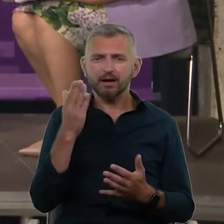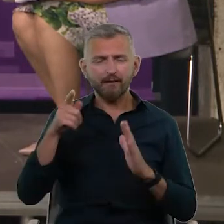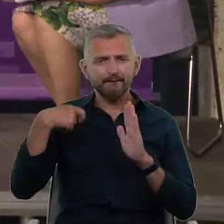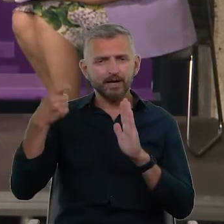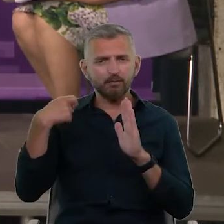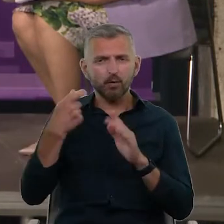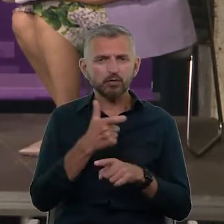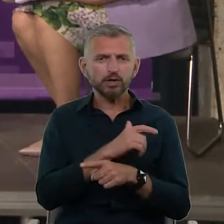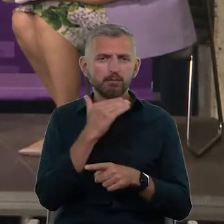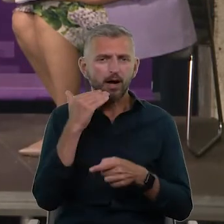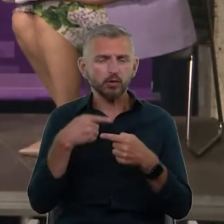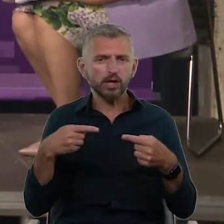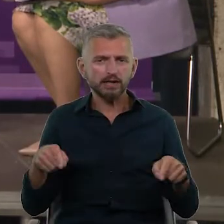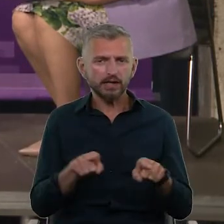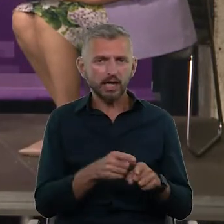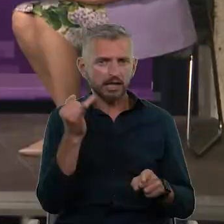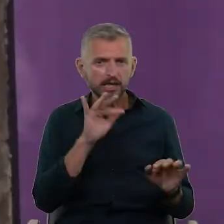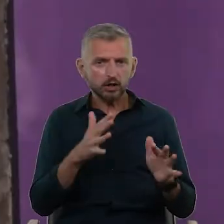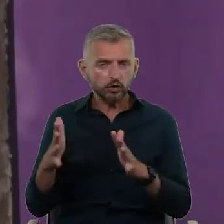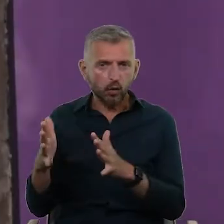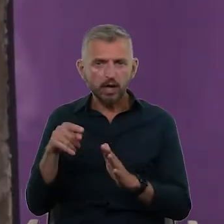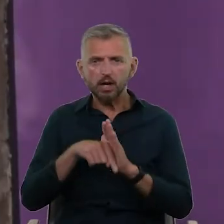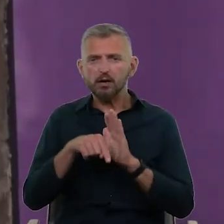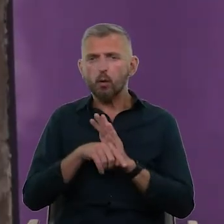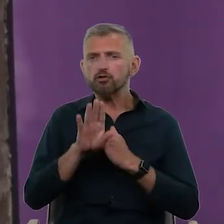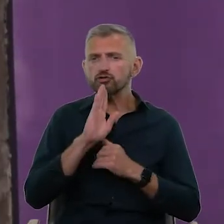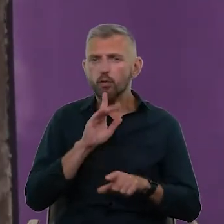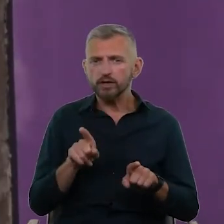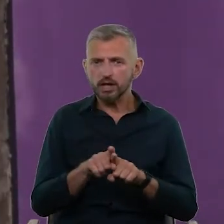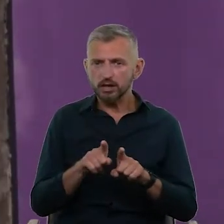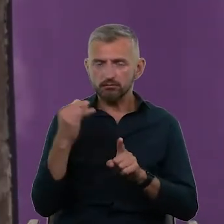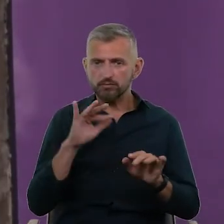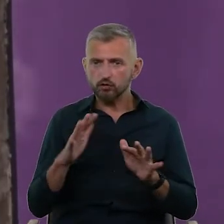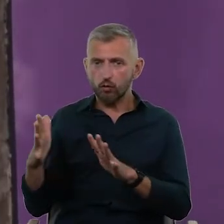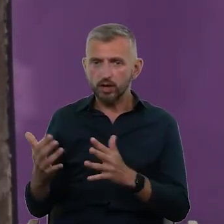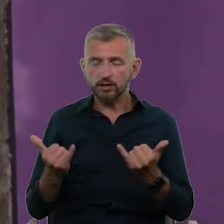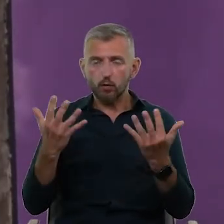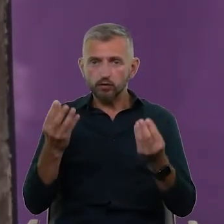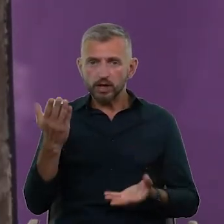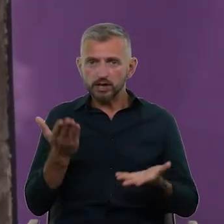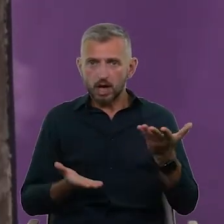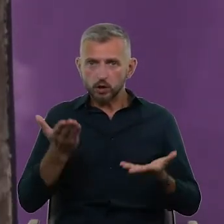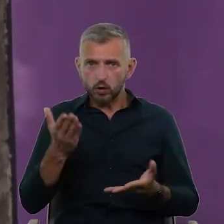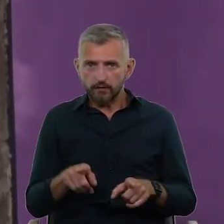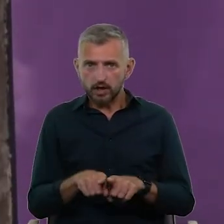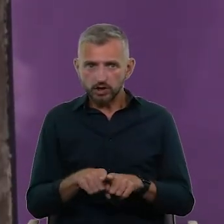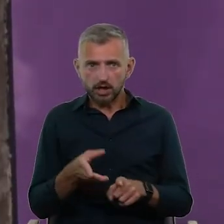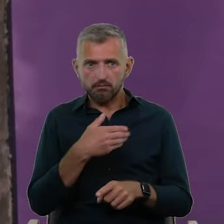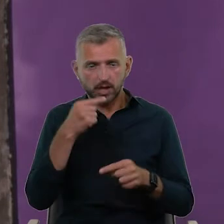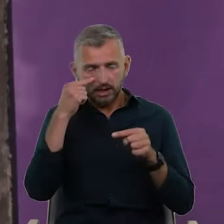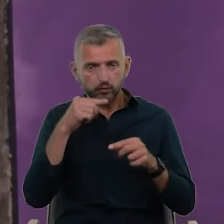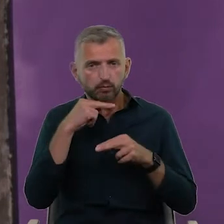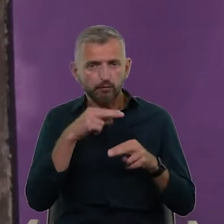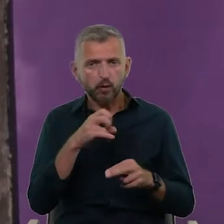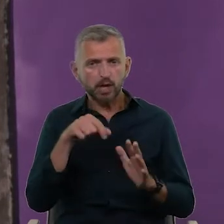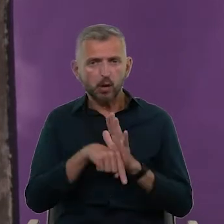фільмує дуже багато різних таких історій і роль жінок в таких історіях. І на сьогоднішній день, якщо все ж таки ми закцентуємо увагу